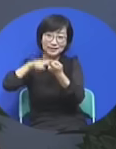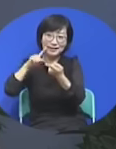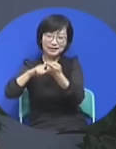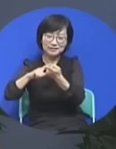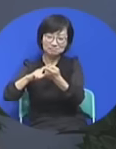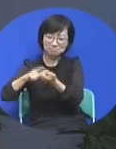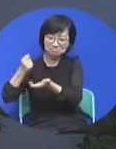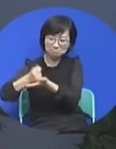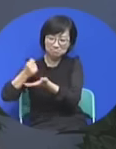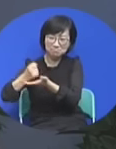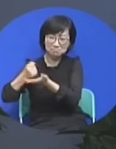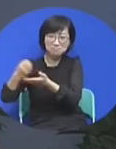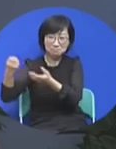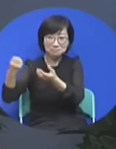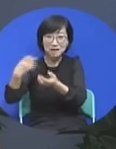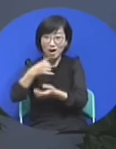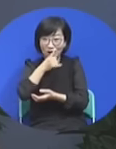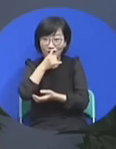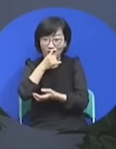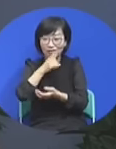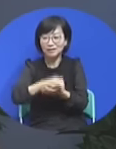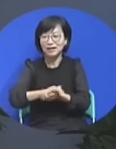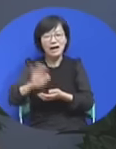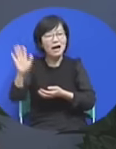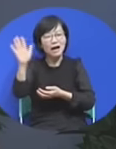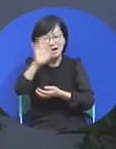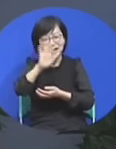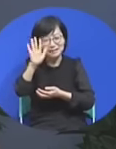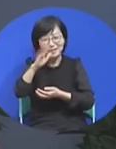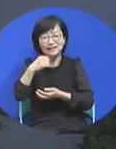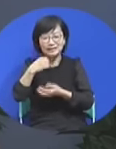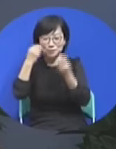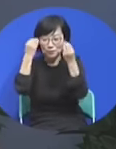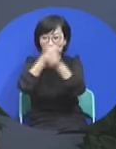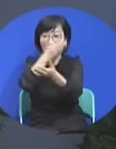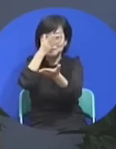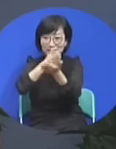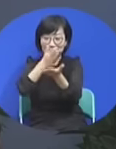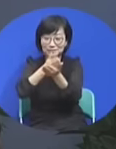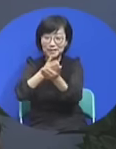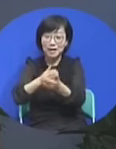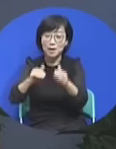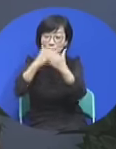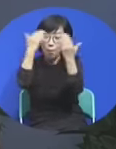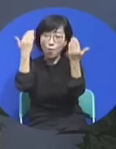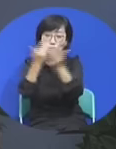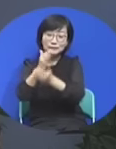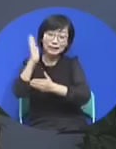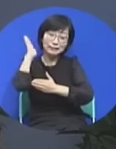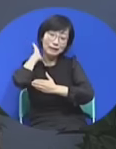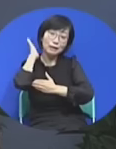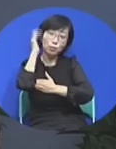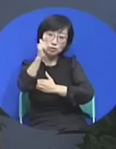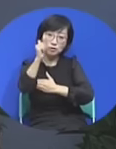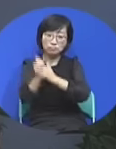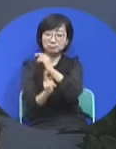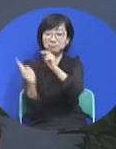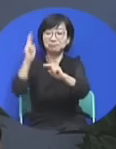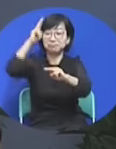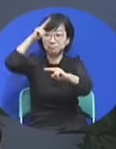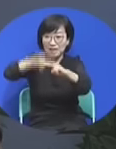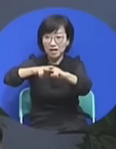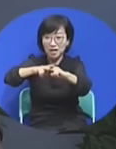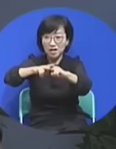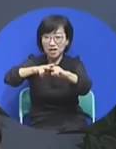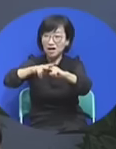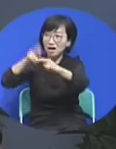that way. 모든 대통령은 하나님의 손에 있습니다. People all have their preferences, but I think that all the presidents were held fast by God. 하나님의 이유 있어요. God had a